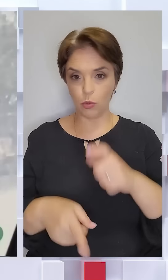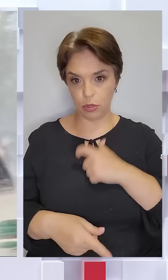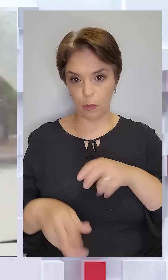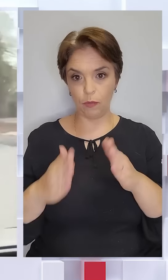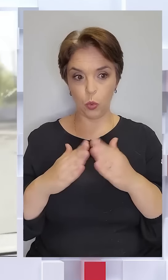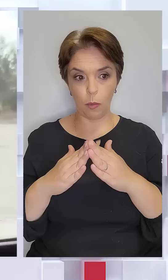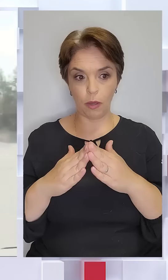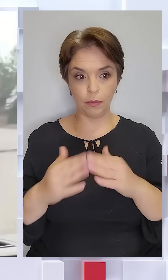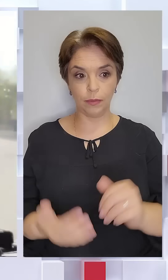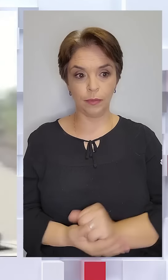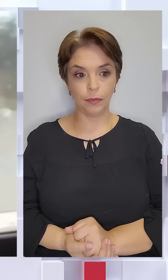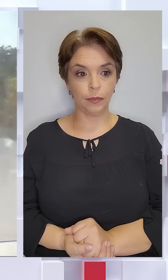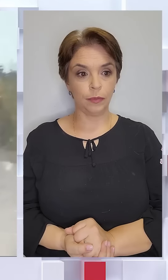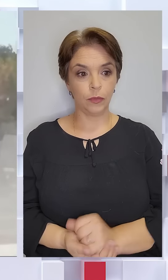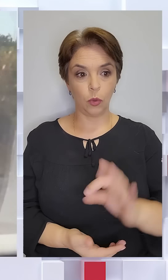вдома.